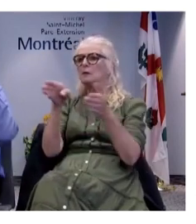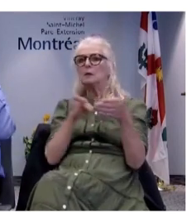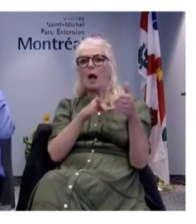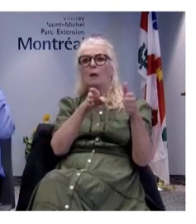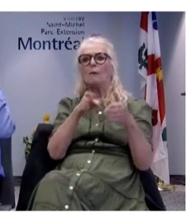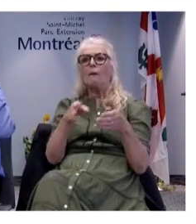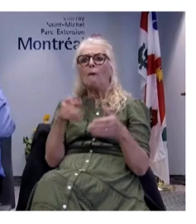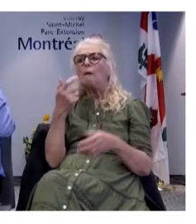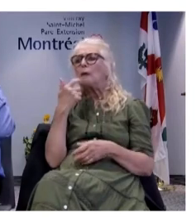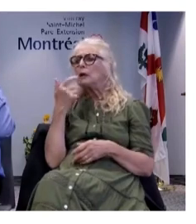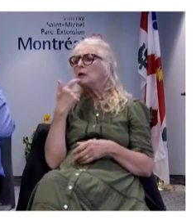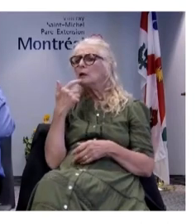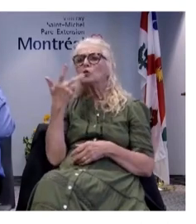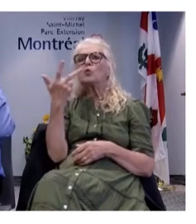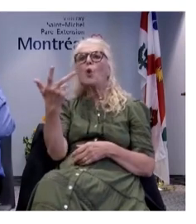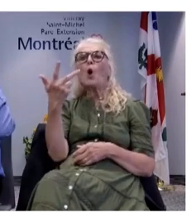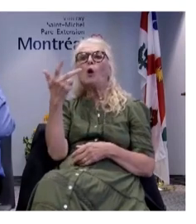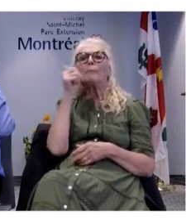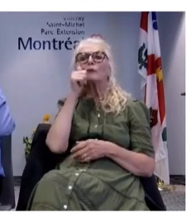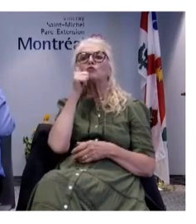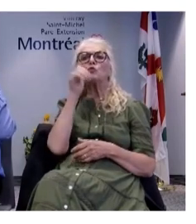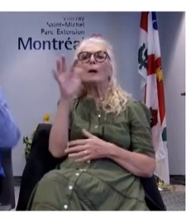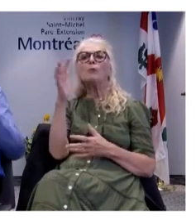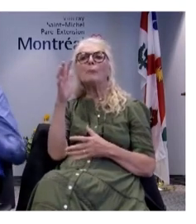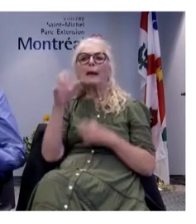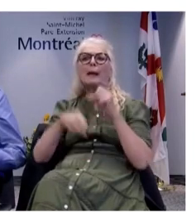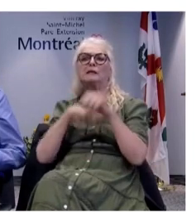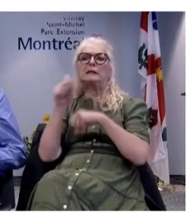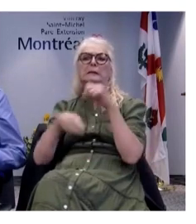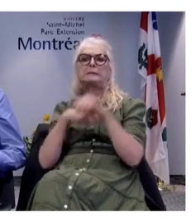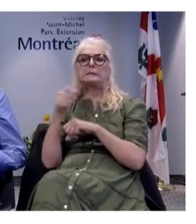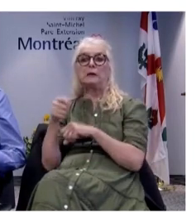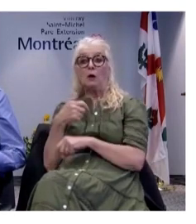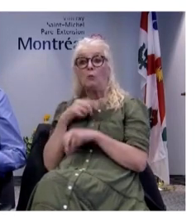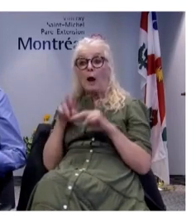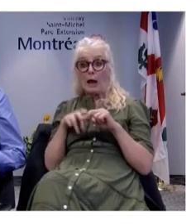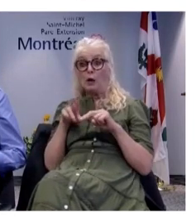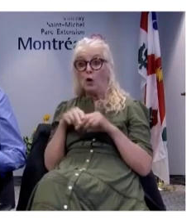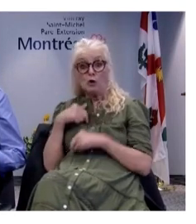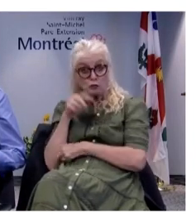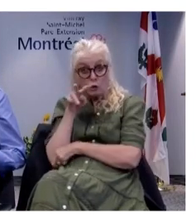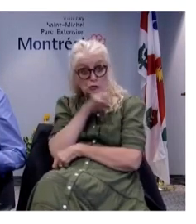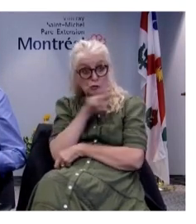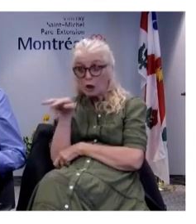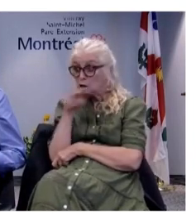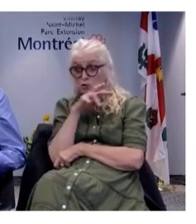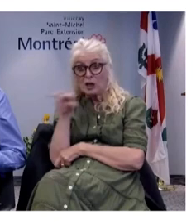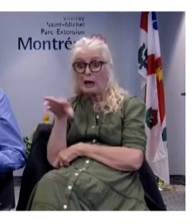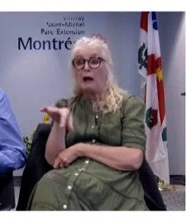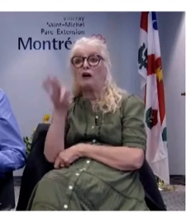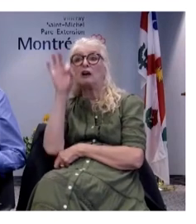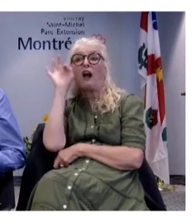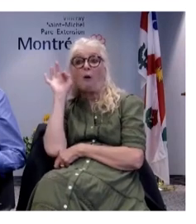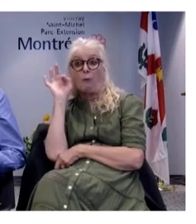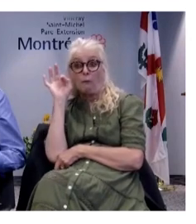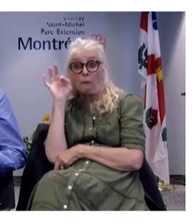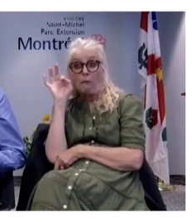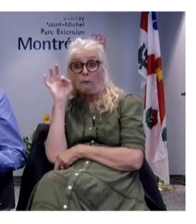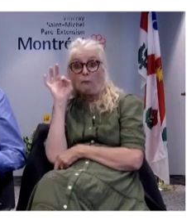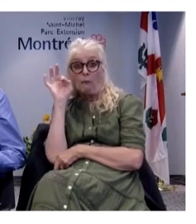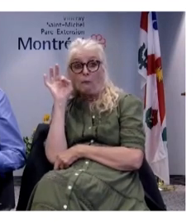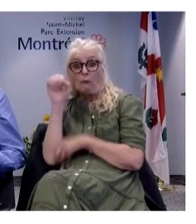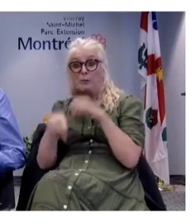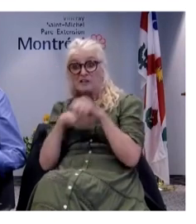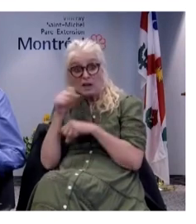3 par jour peut-être il y en a pas j'en vois pas je reste sur un traité c'est très rare puis il respecte même pas alors